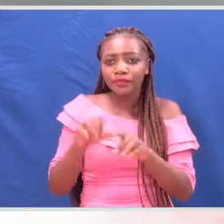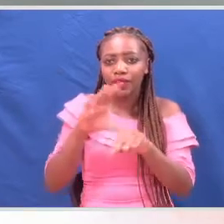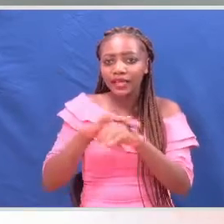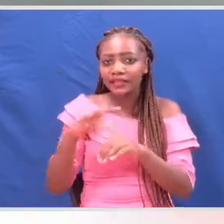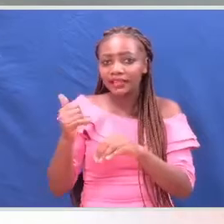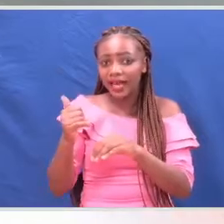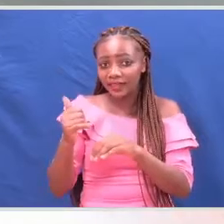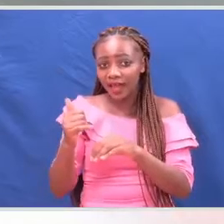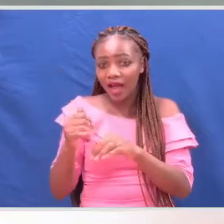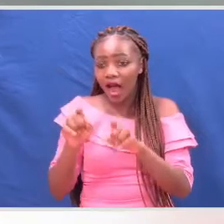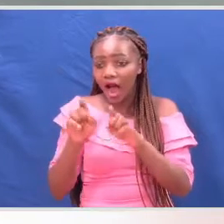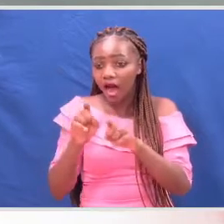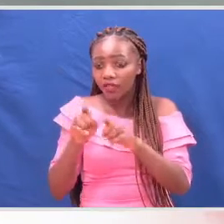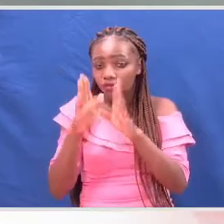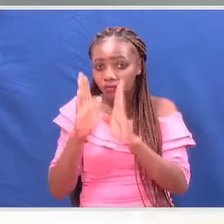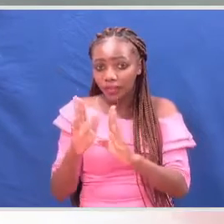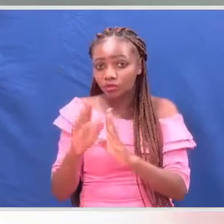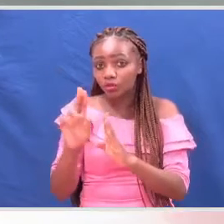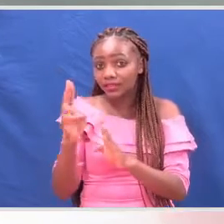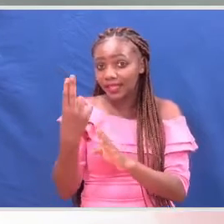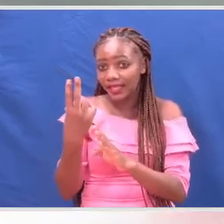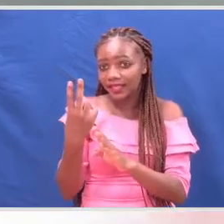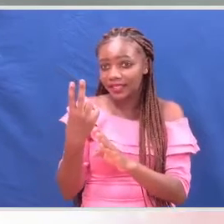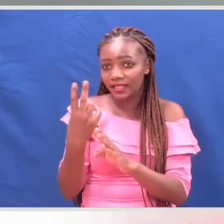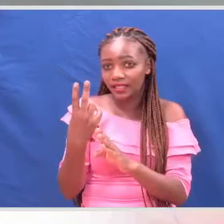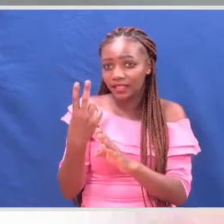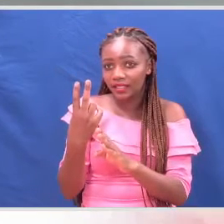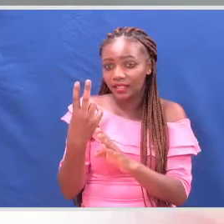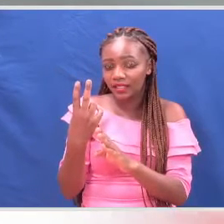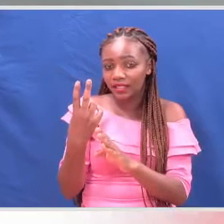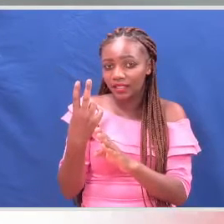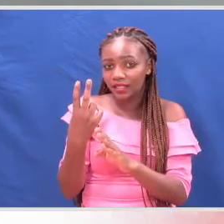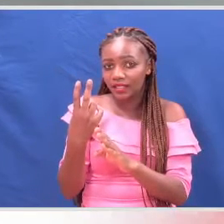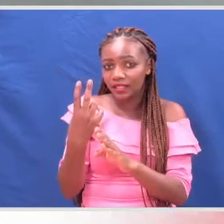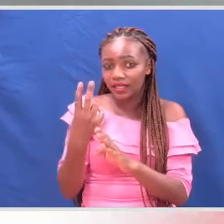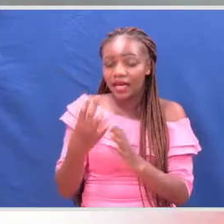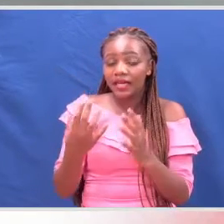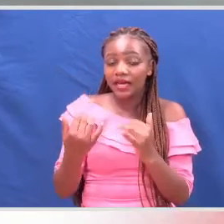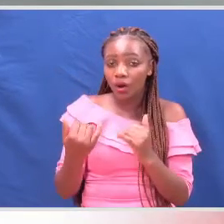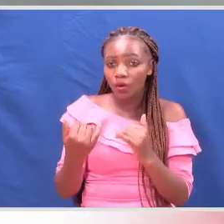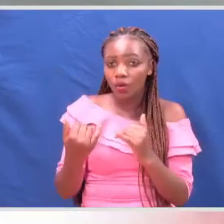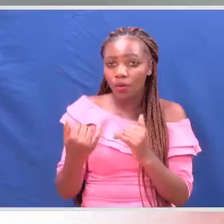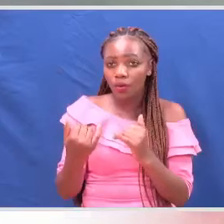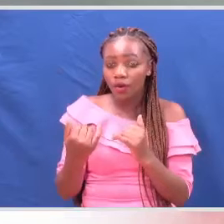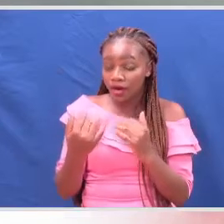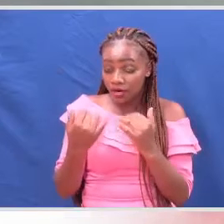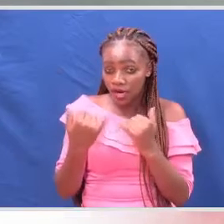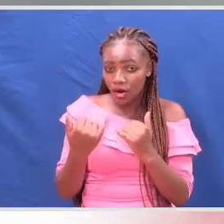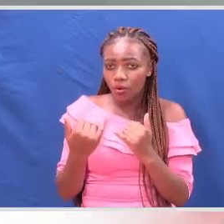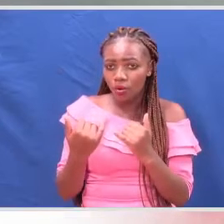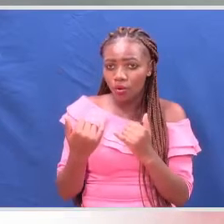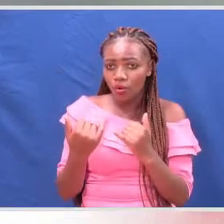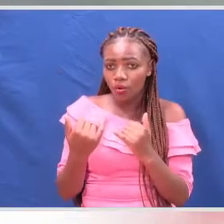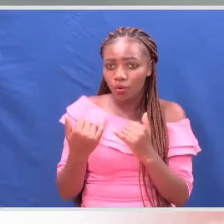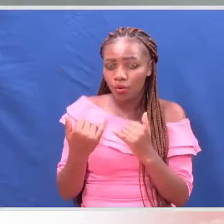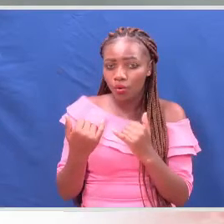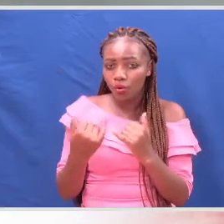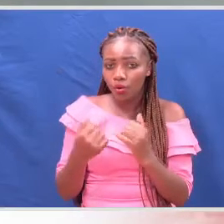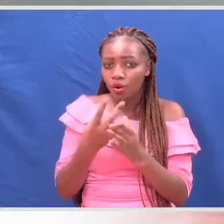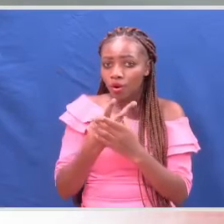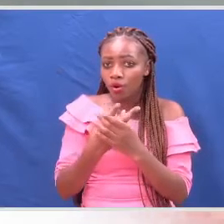huyo suspect wa pili. Hawa suspect wote wawili kwa saa hii wamewekwa